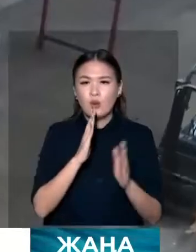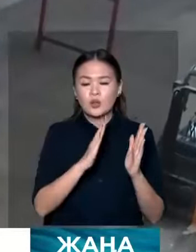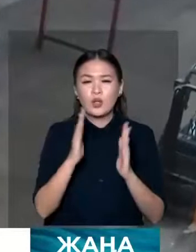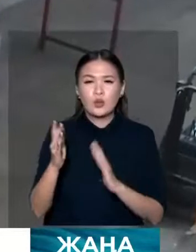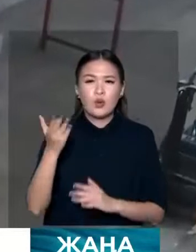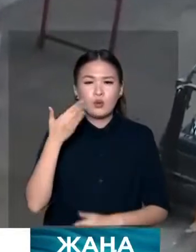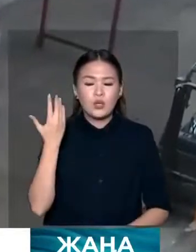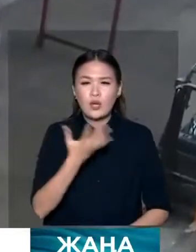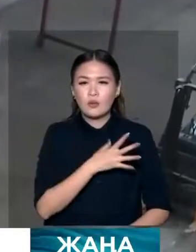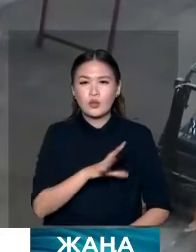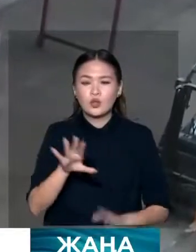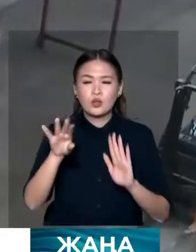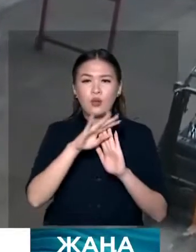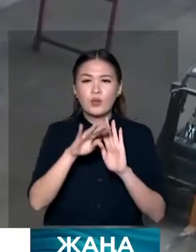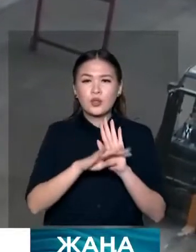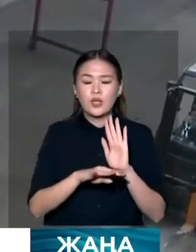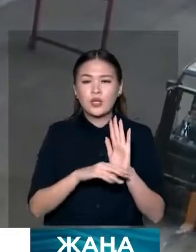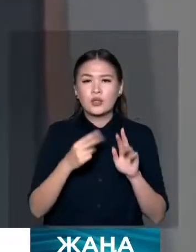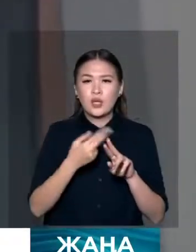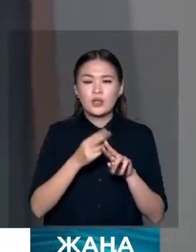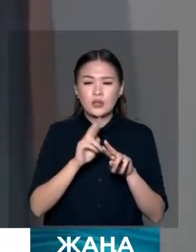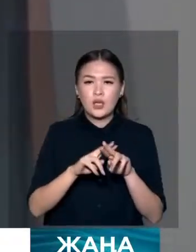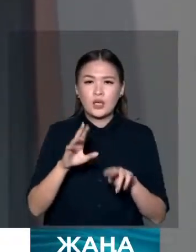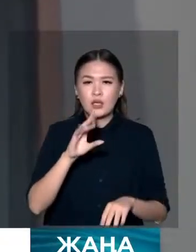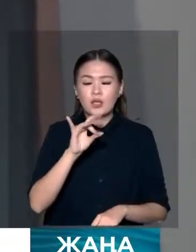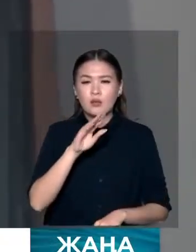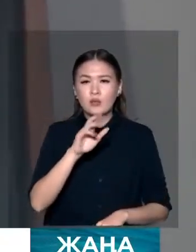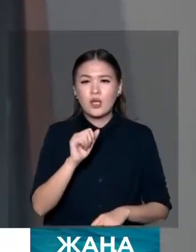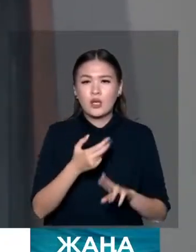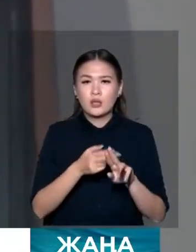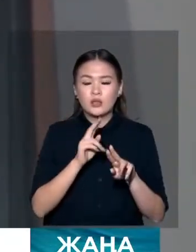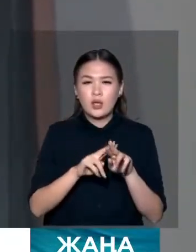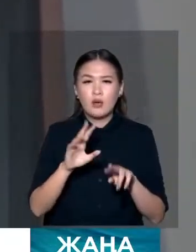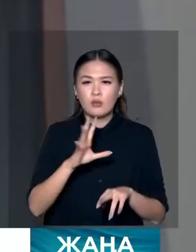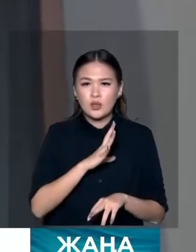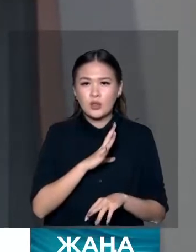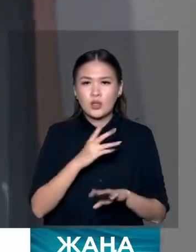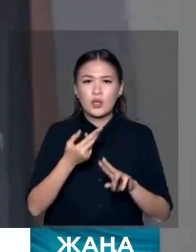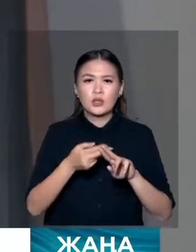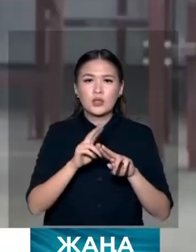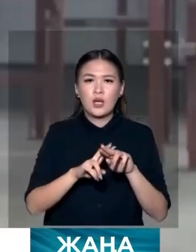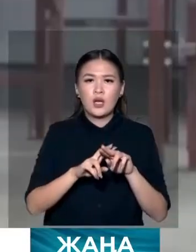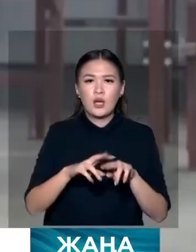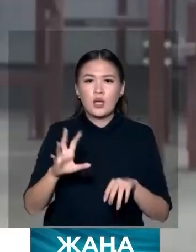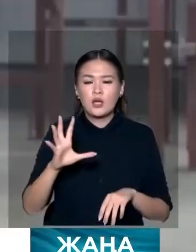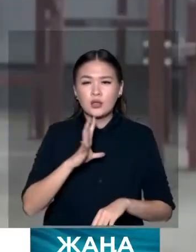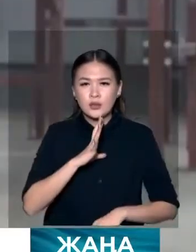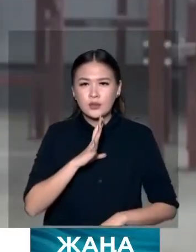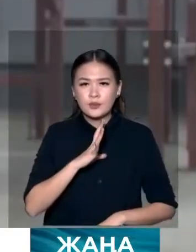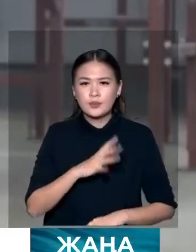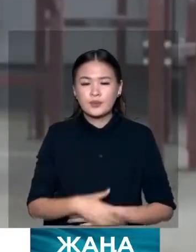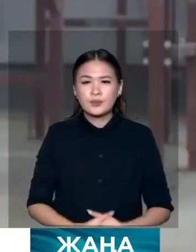болмаған. Жоба жетекшісі Костас Саламидис Грекиядан келген, қазір оның командасы іске қосу процестерін аяқтауда.